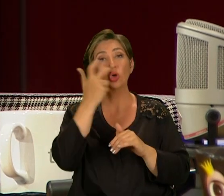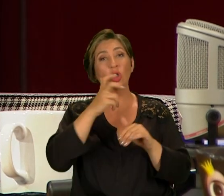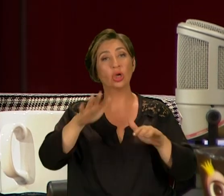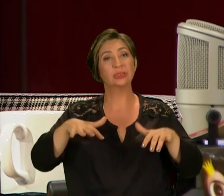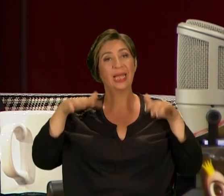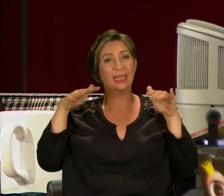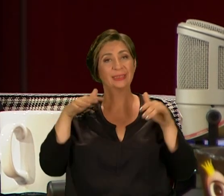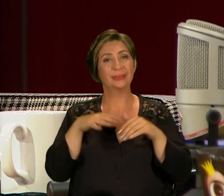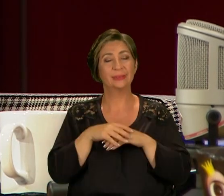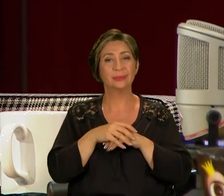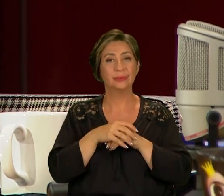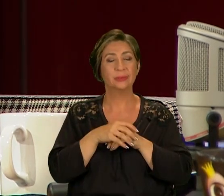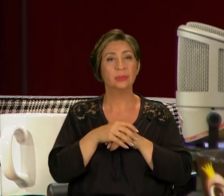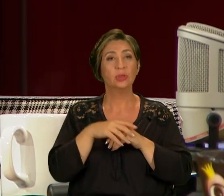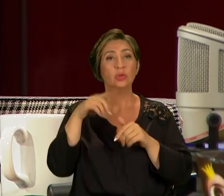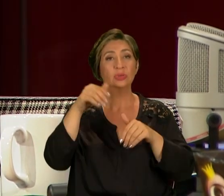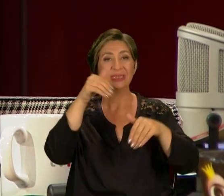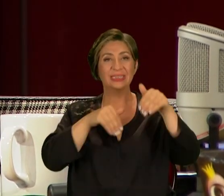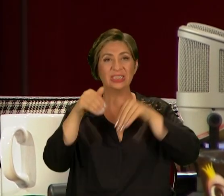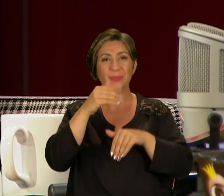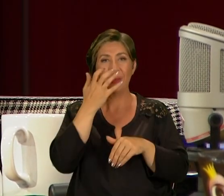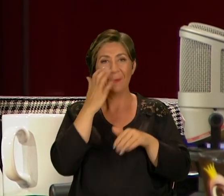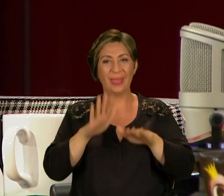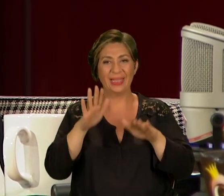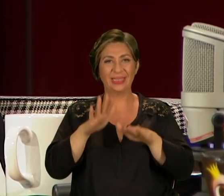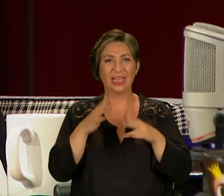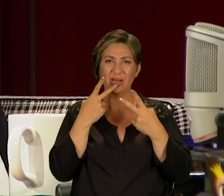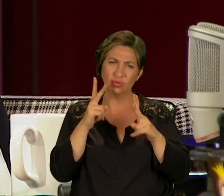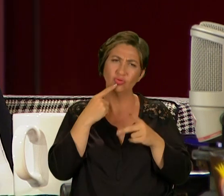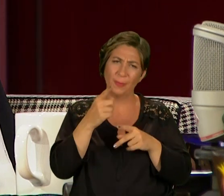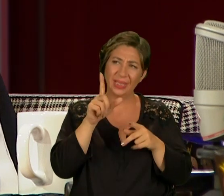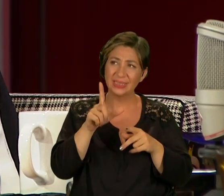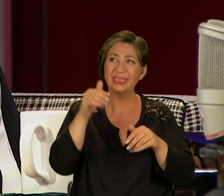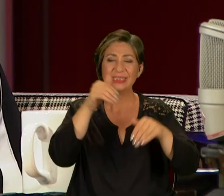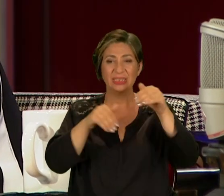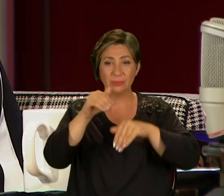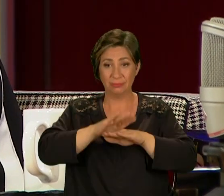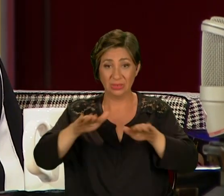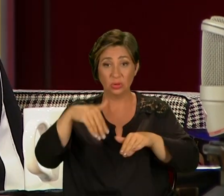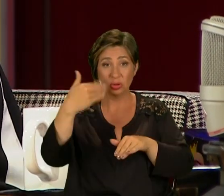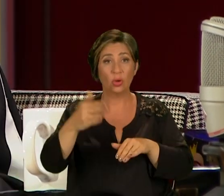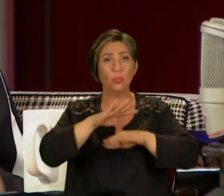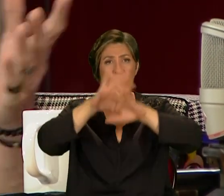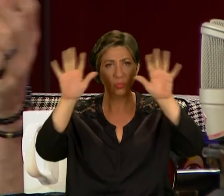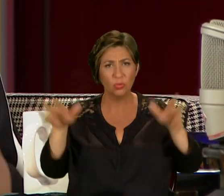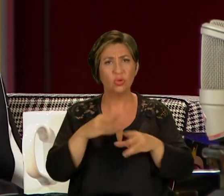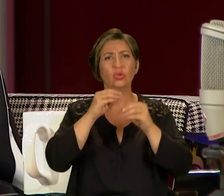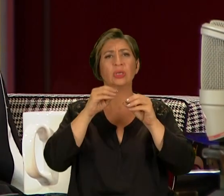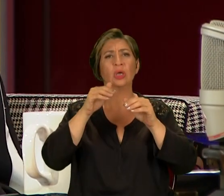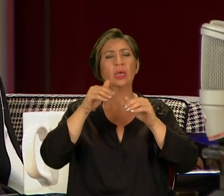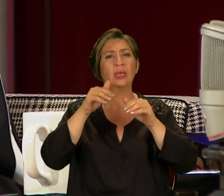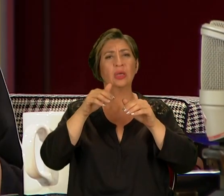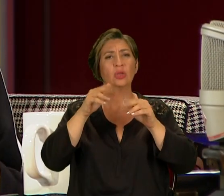konserlerin? Bu seçimleri biraz bekledik açıkçası. Seçimlerden sonra bütün her